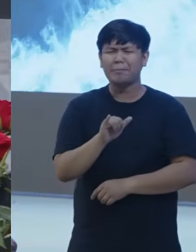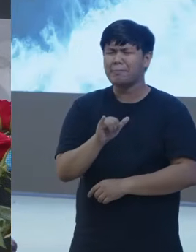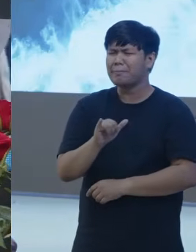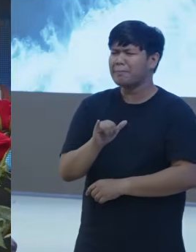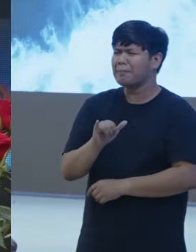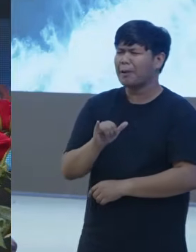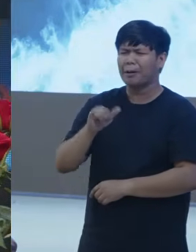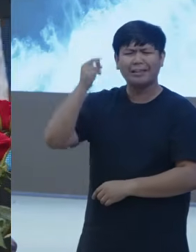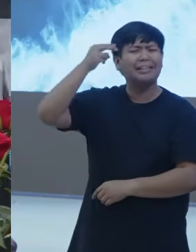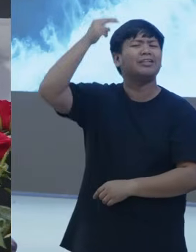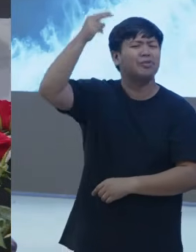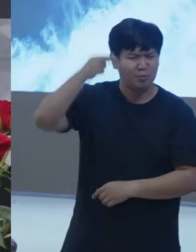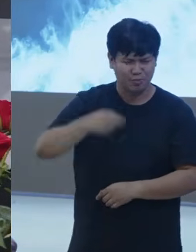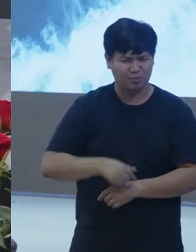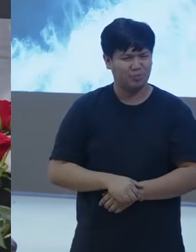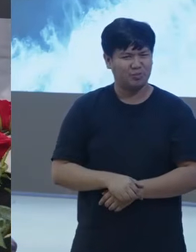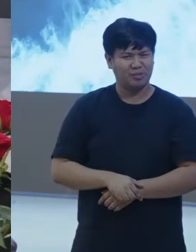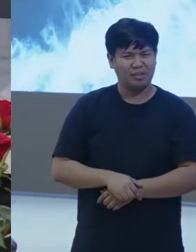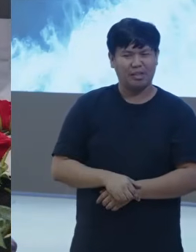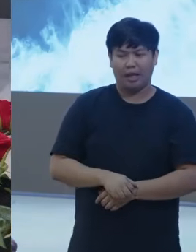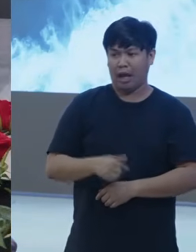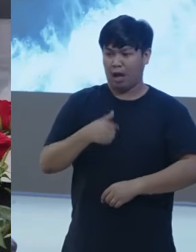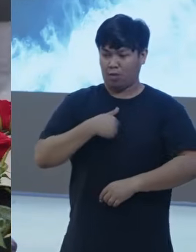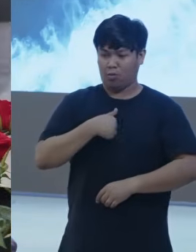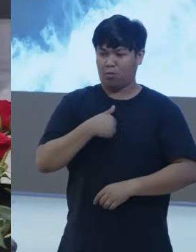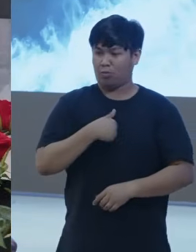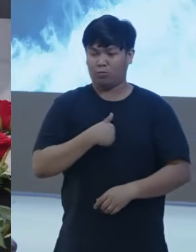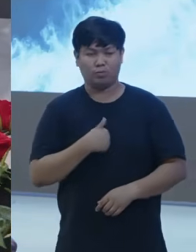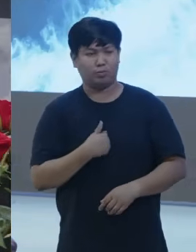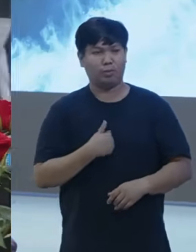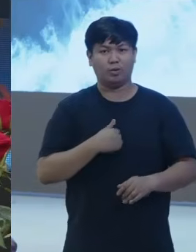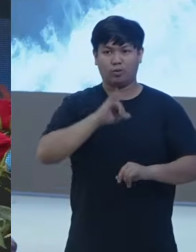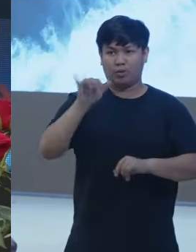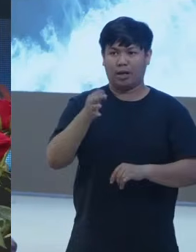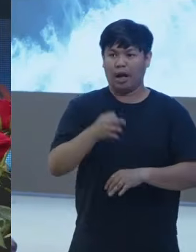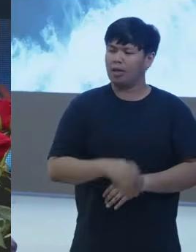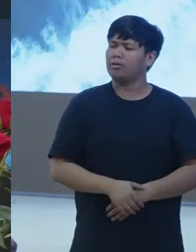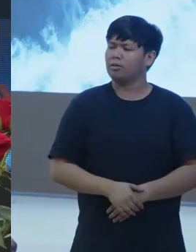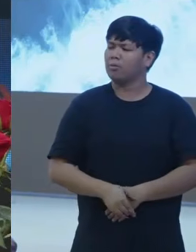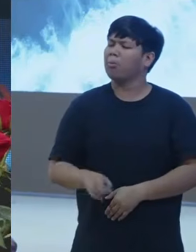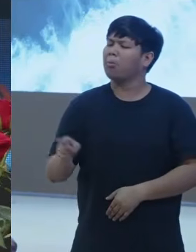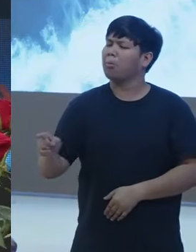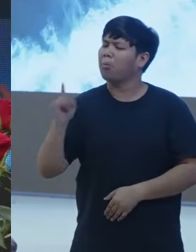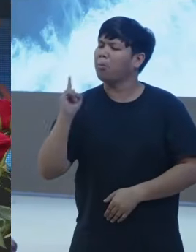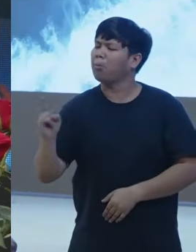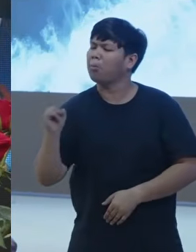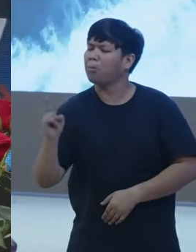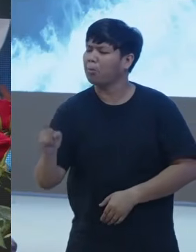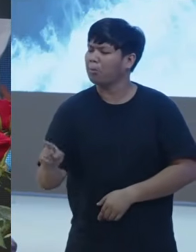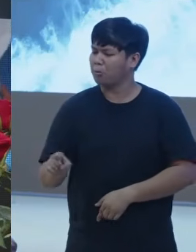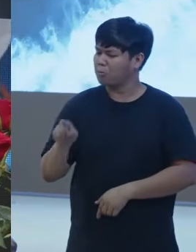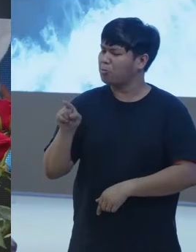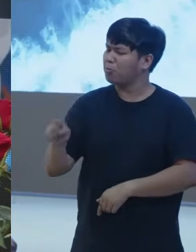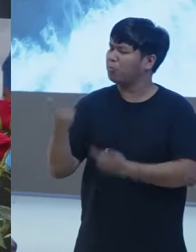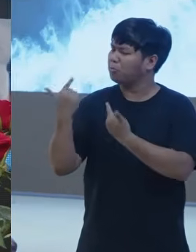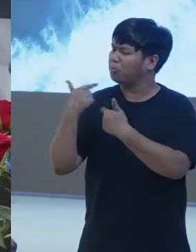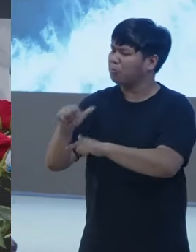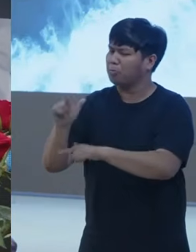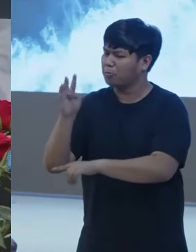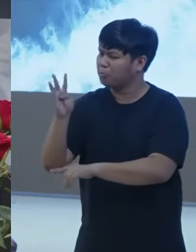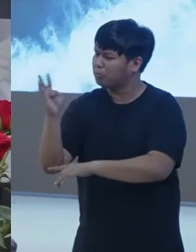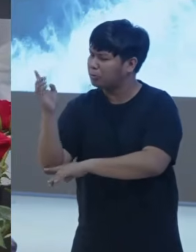isang superhero siguro na nagbibigay ng babala, no? Na ang kalasag ng